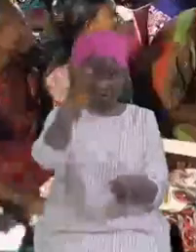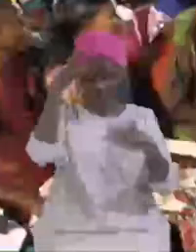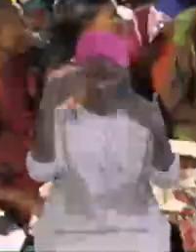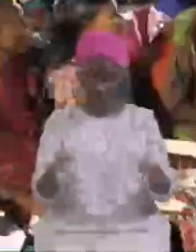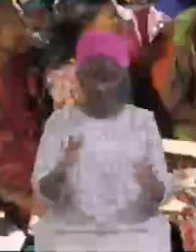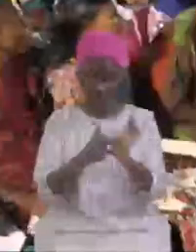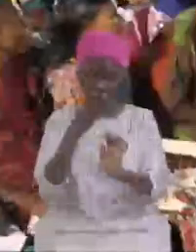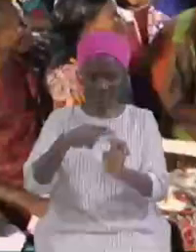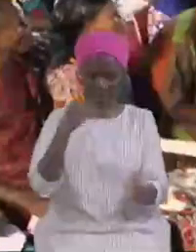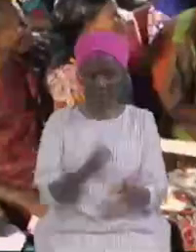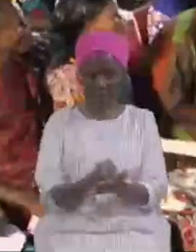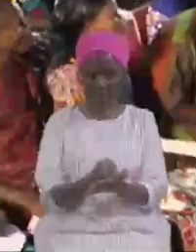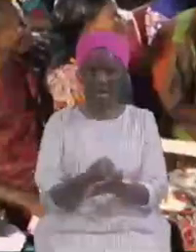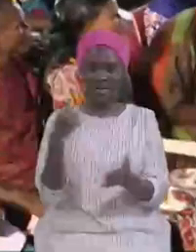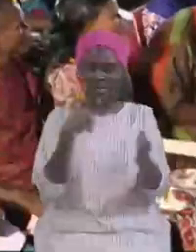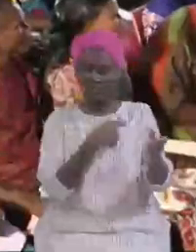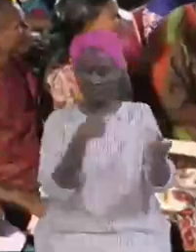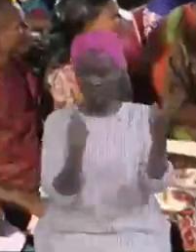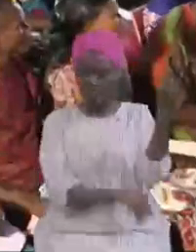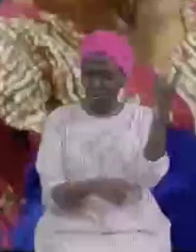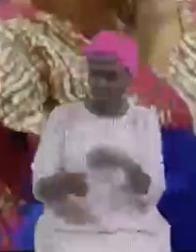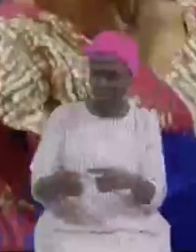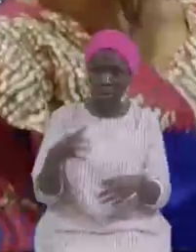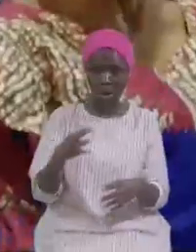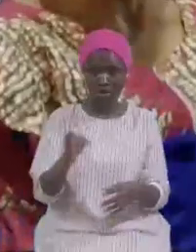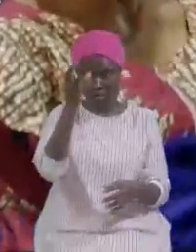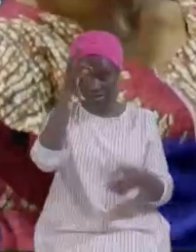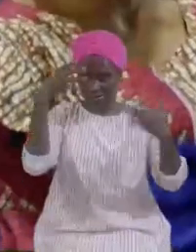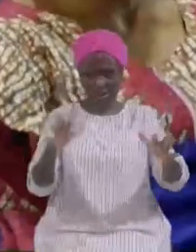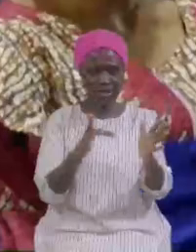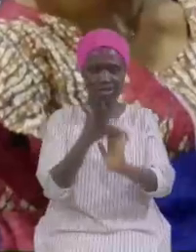Tout est terminé. Le tourment du diable est terminé.